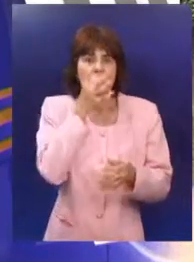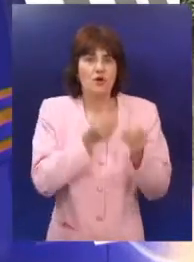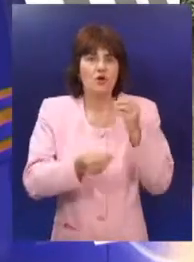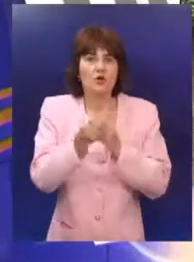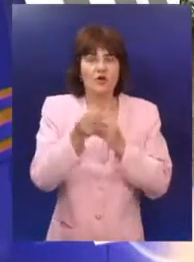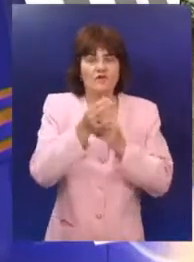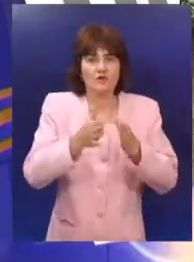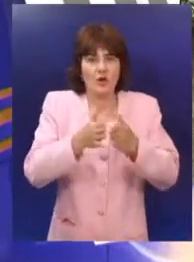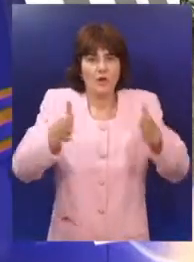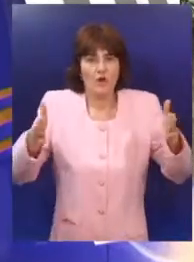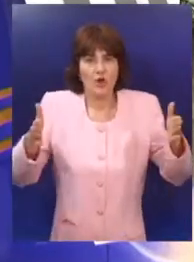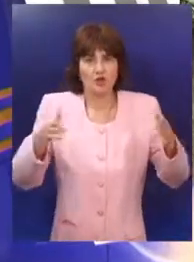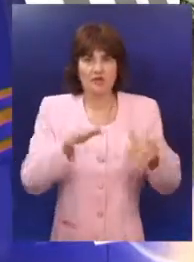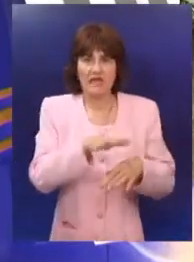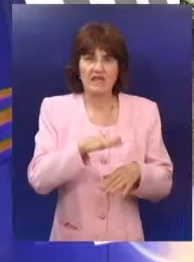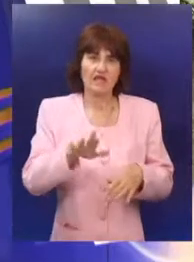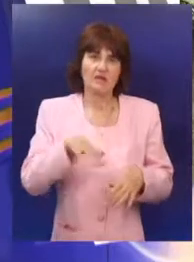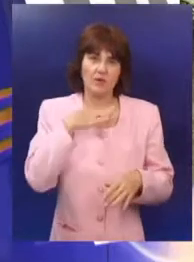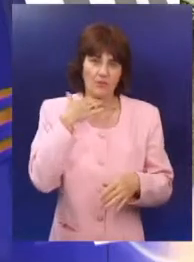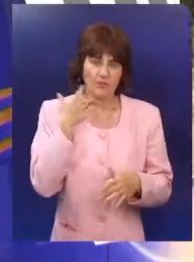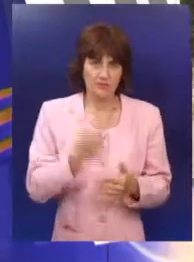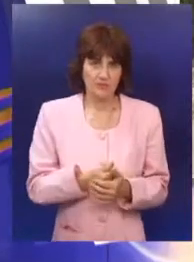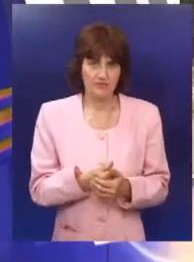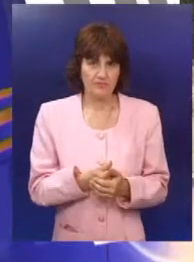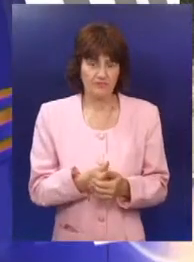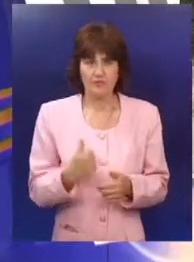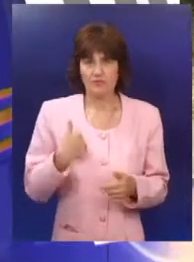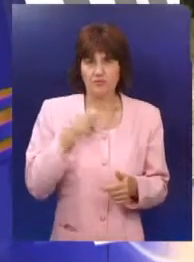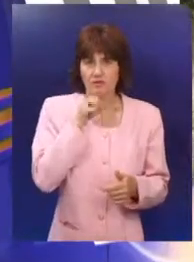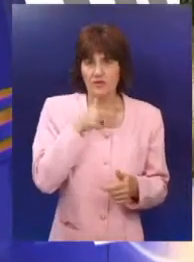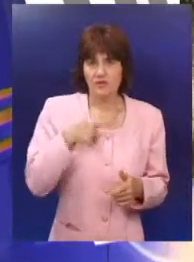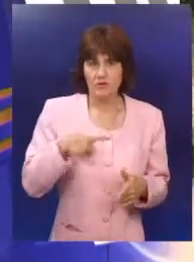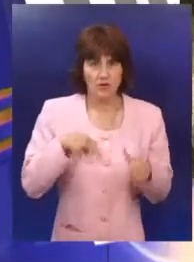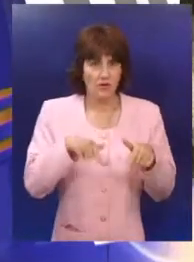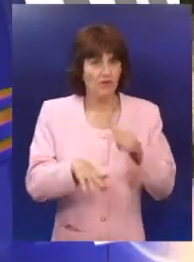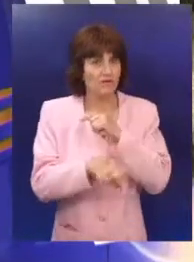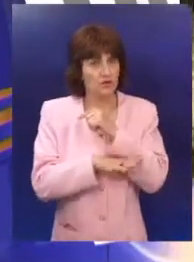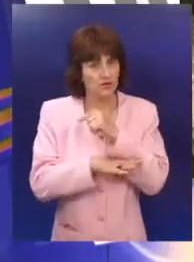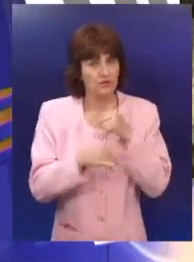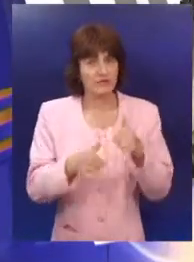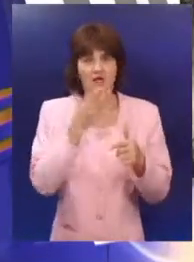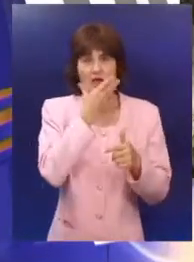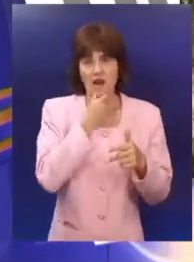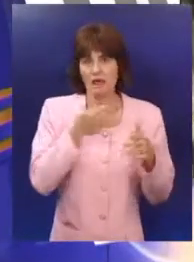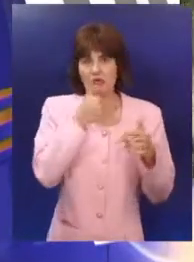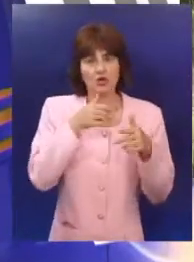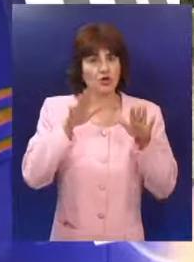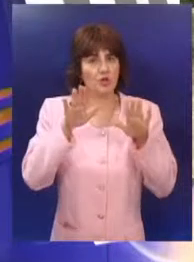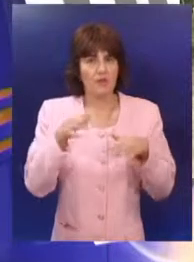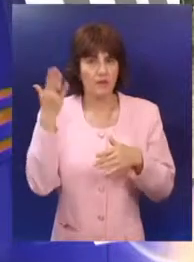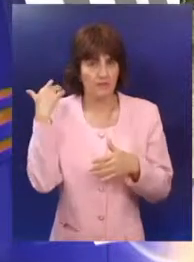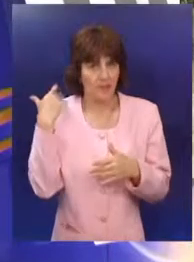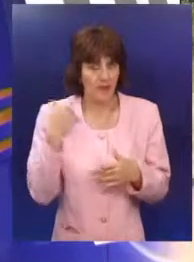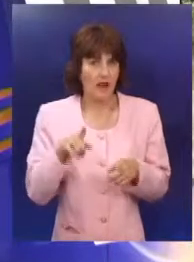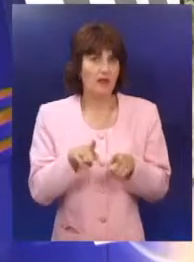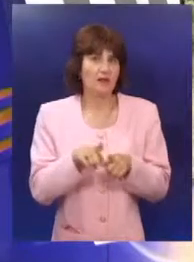više proširiti, mada toliko dece ima i svega. Mi smo oduševljeni sa ovom Dudovom šumom. Sada je lepša nego što je bila, mada i